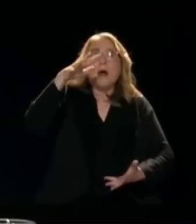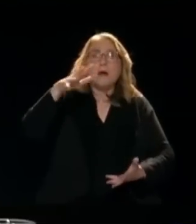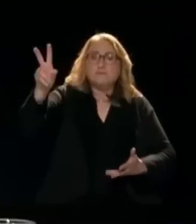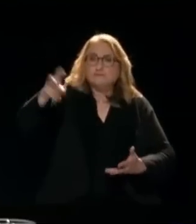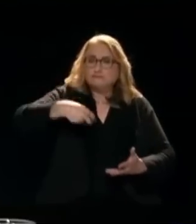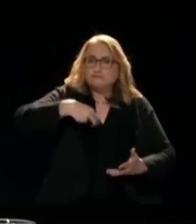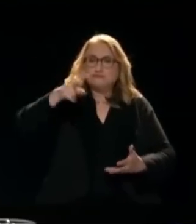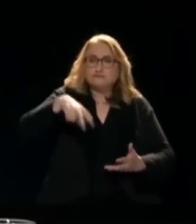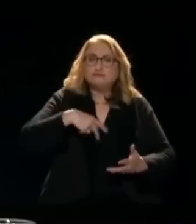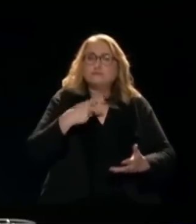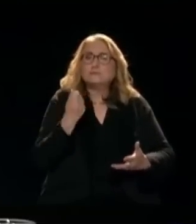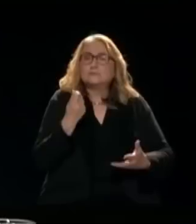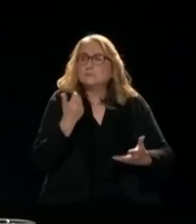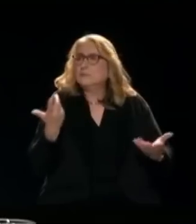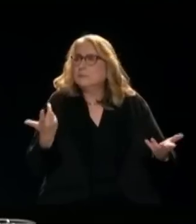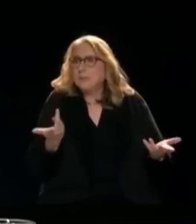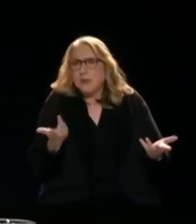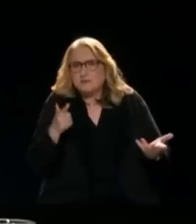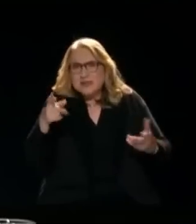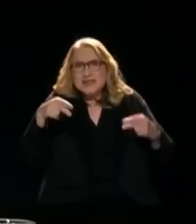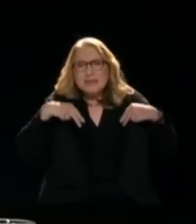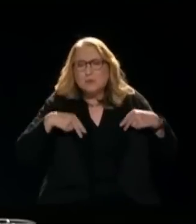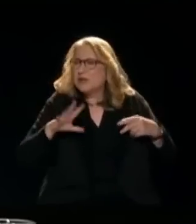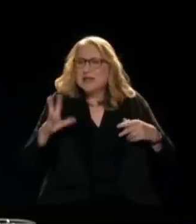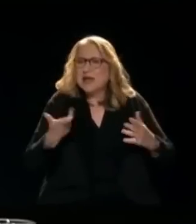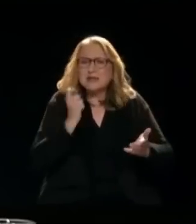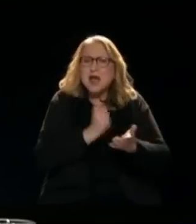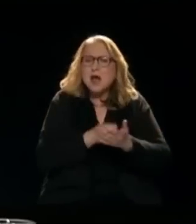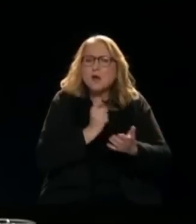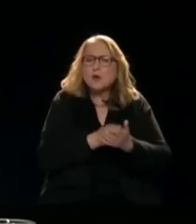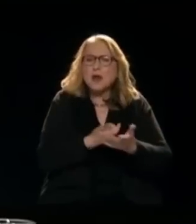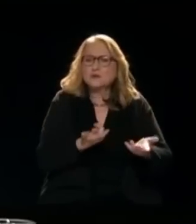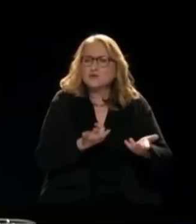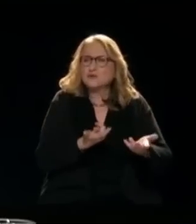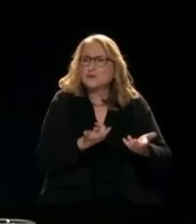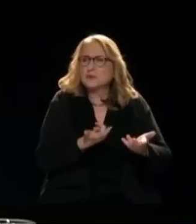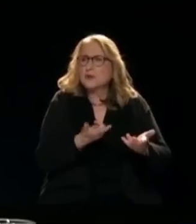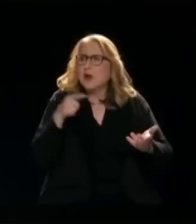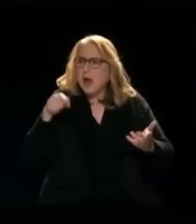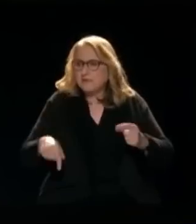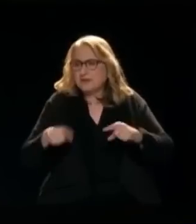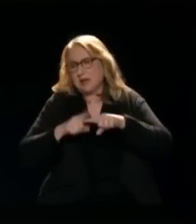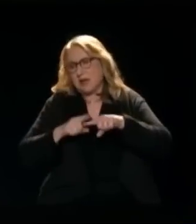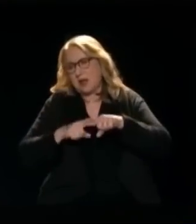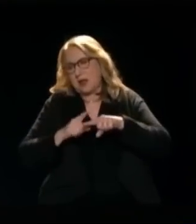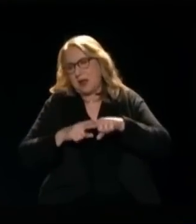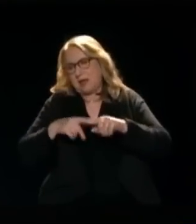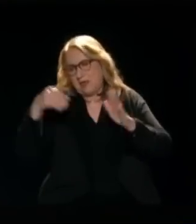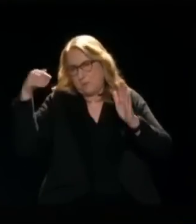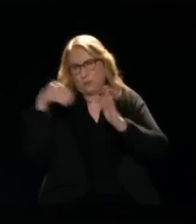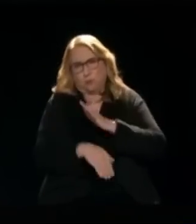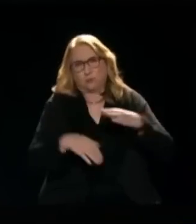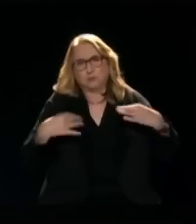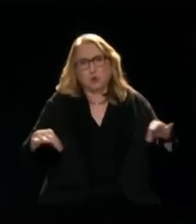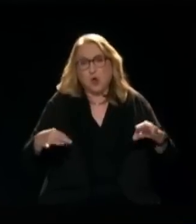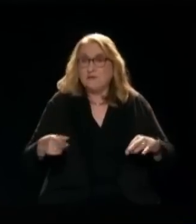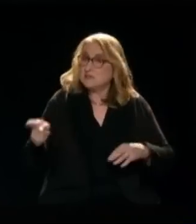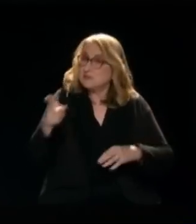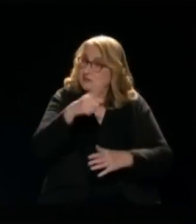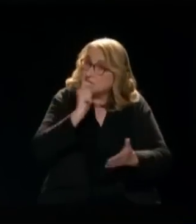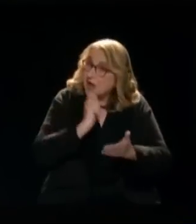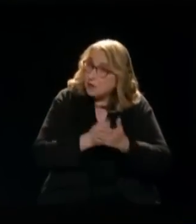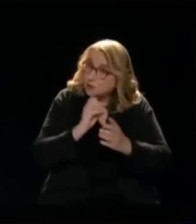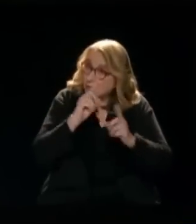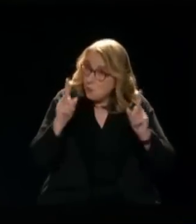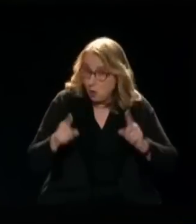των ομολόγων κρίνεται από το κατά πόσον η χώρα θα συνεχίσει να είναι πτωχευμένη. Μηδενικό φόρο προστιθέμενης αξίας για